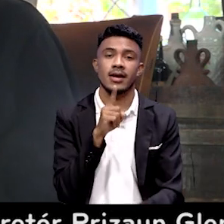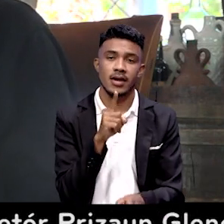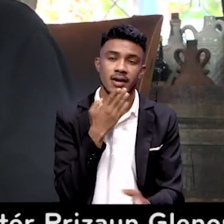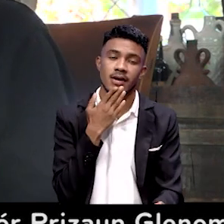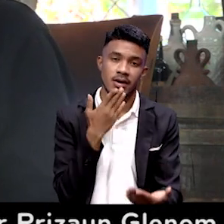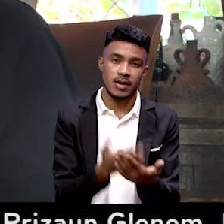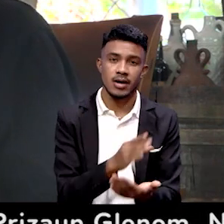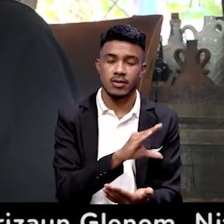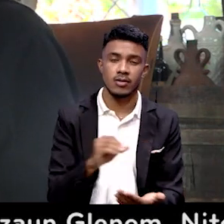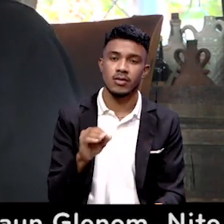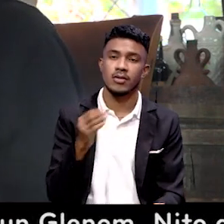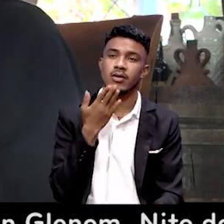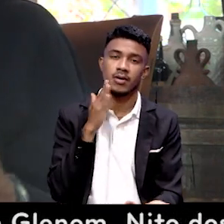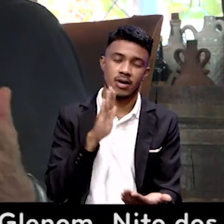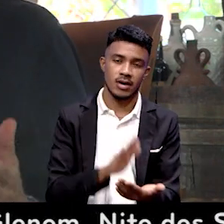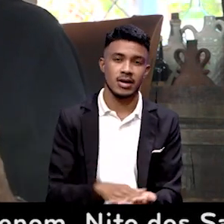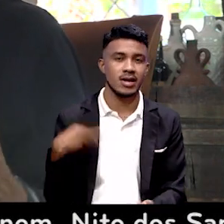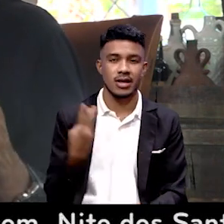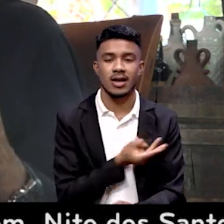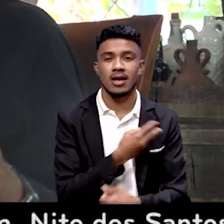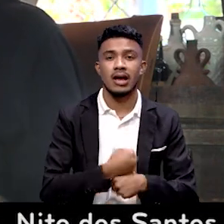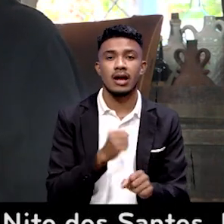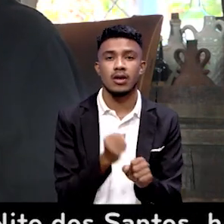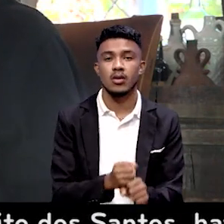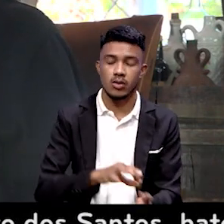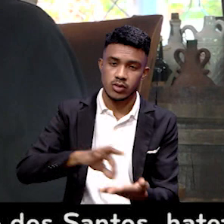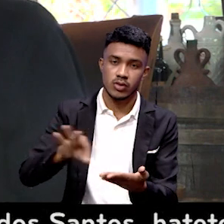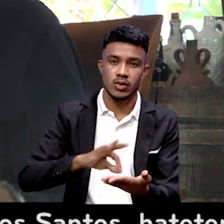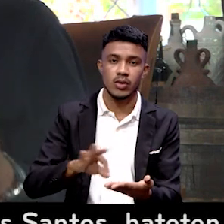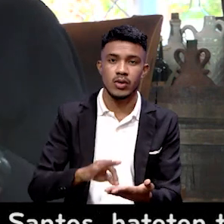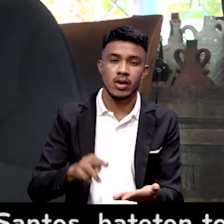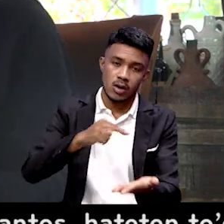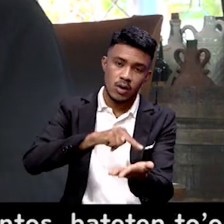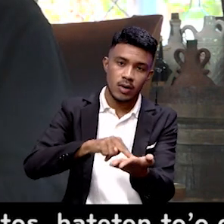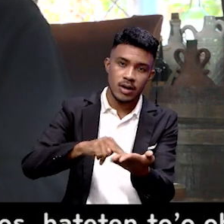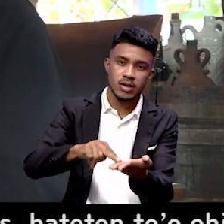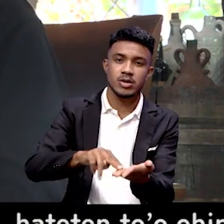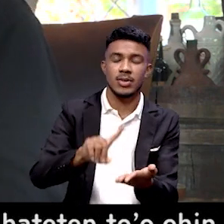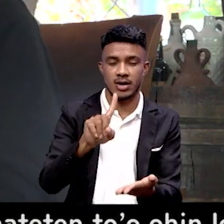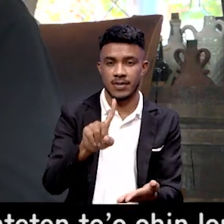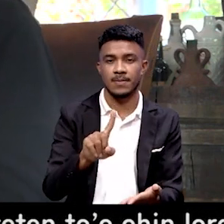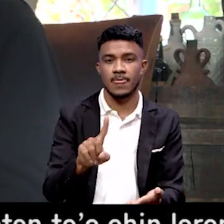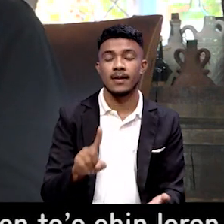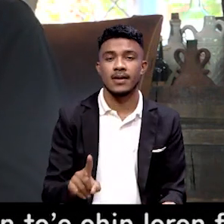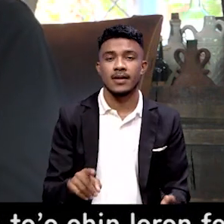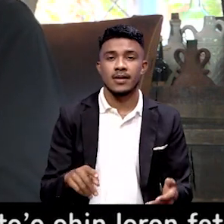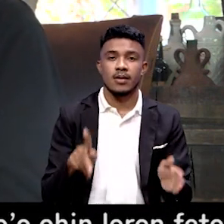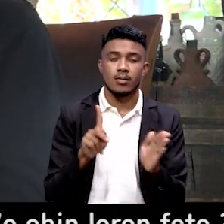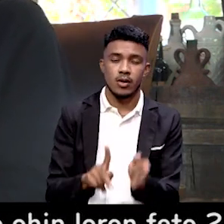calo balanzo, equilibrato, onesto, ma che ne è. Quando barra progresso di acqua,